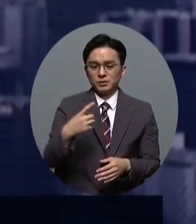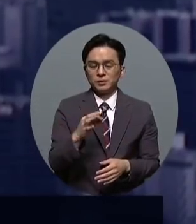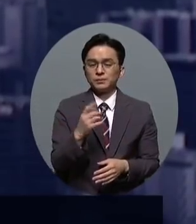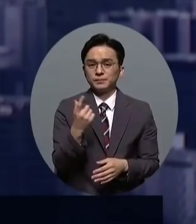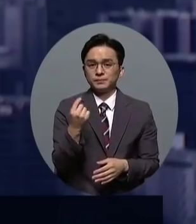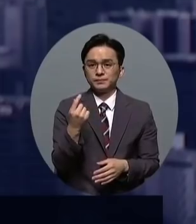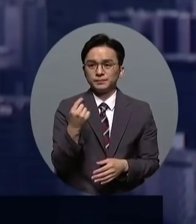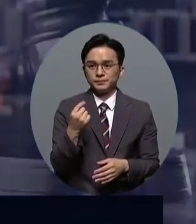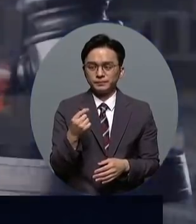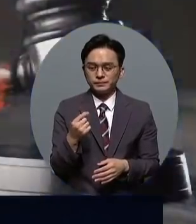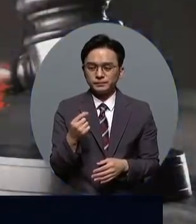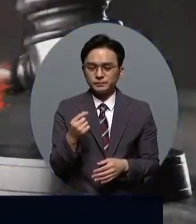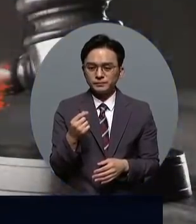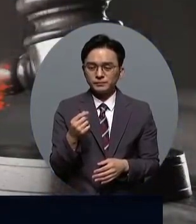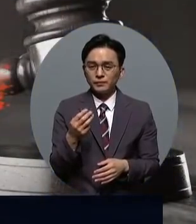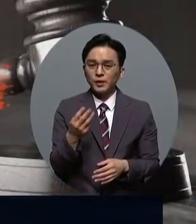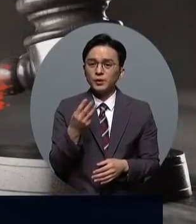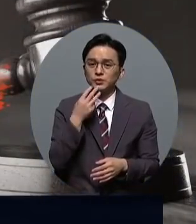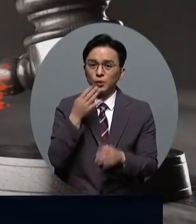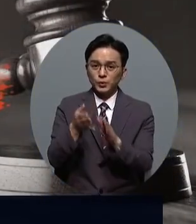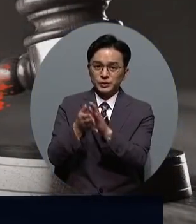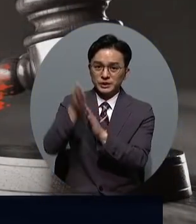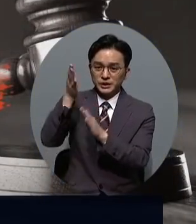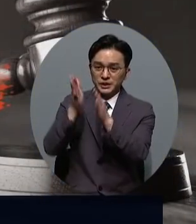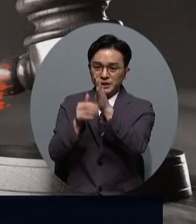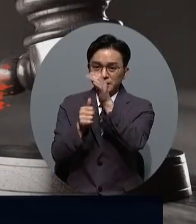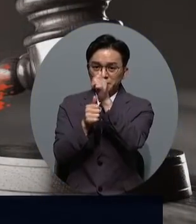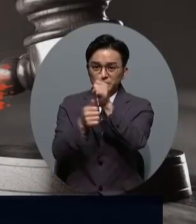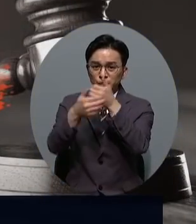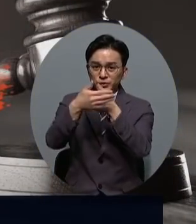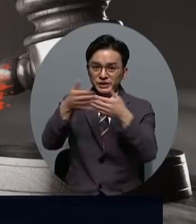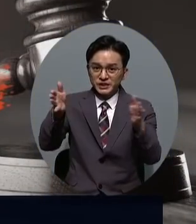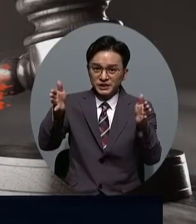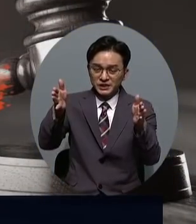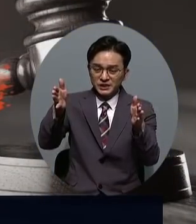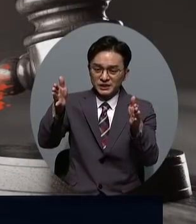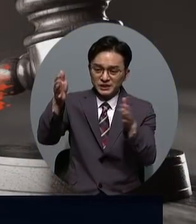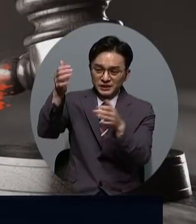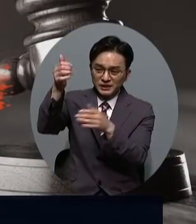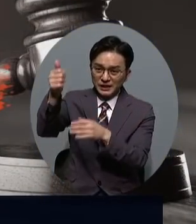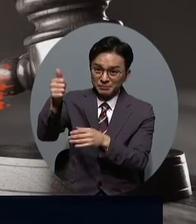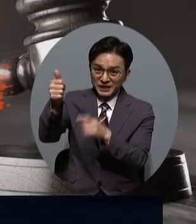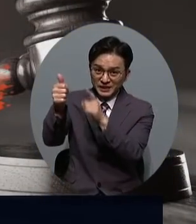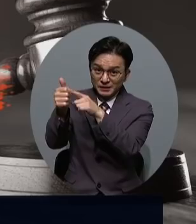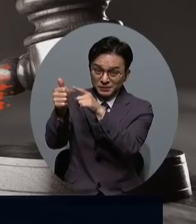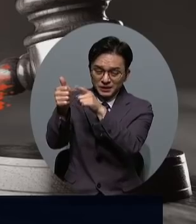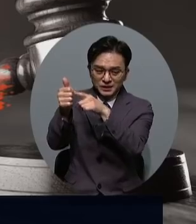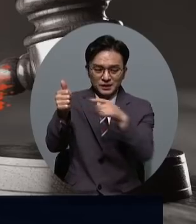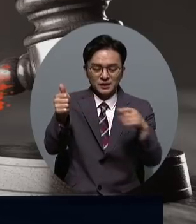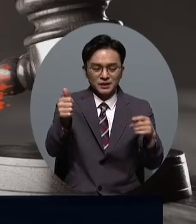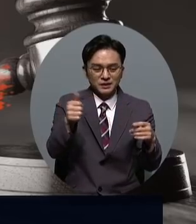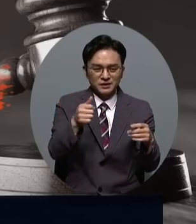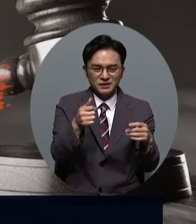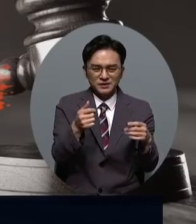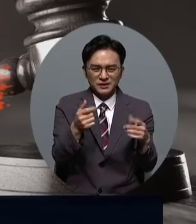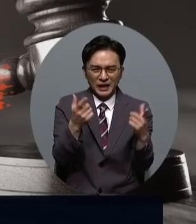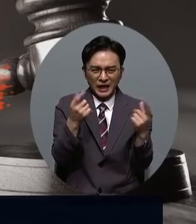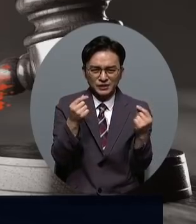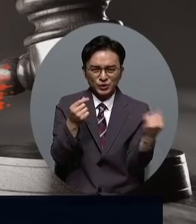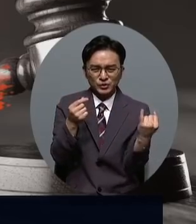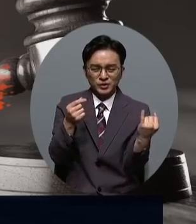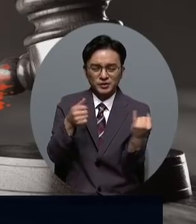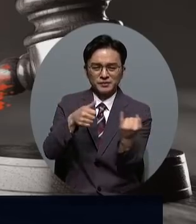예. 성추행을 당했다라는 이제 측면이 언론에 보도되고 있는데 예. 이 재판에서 그